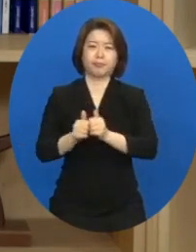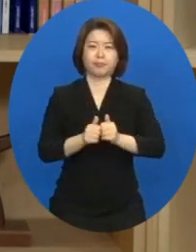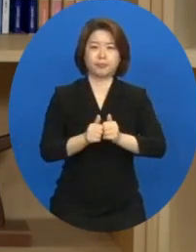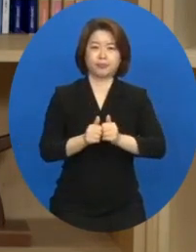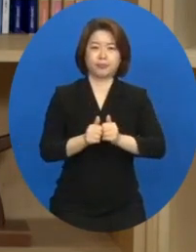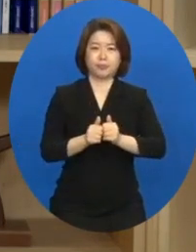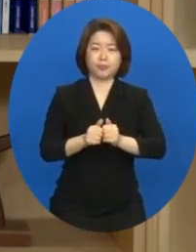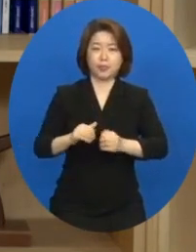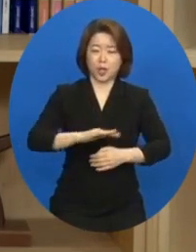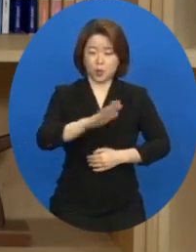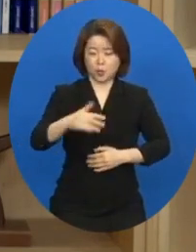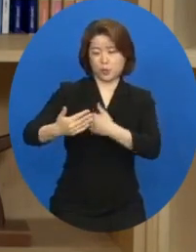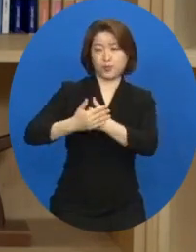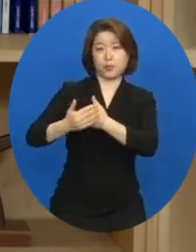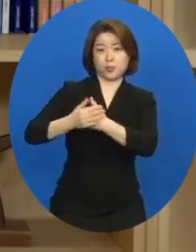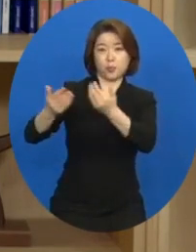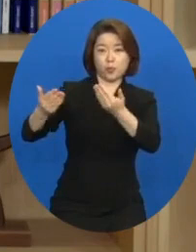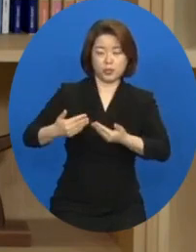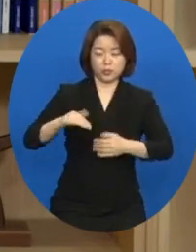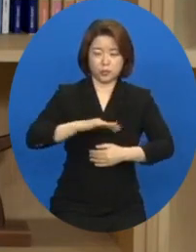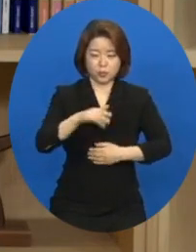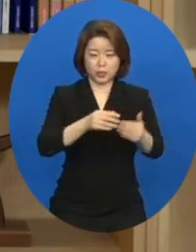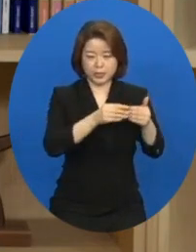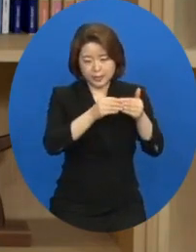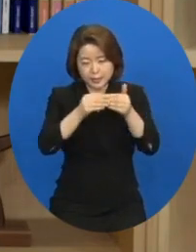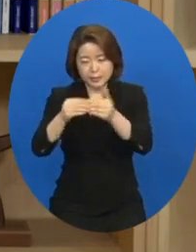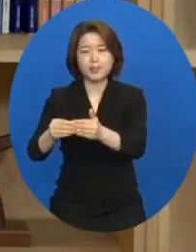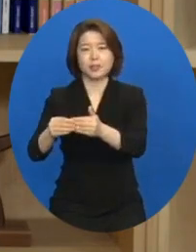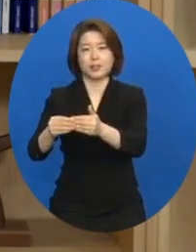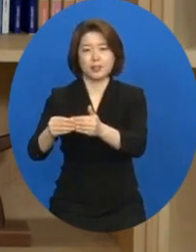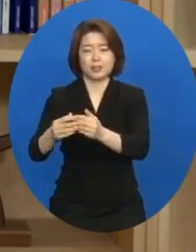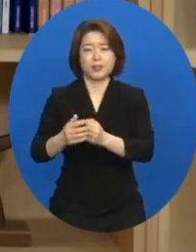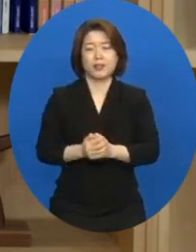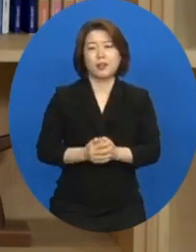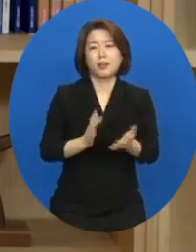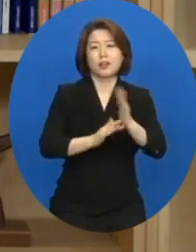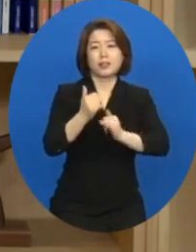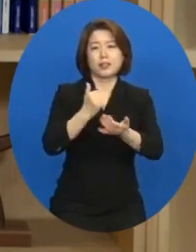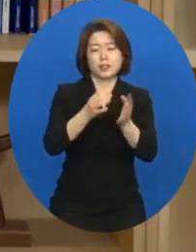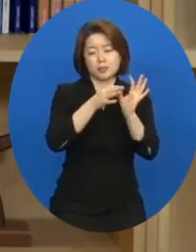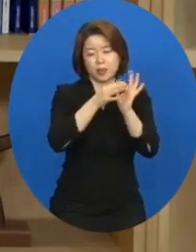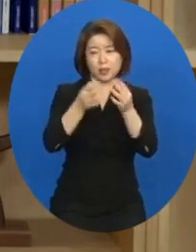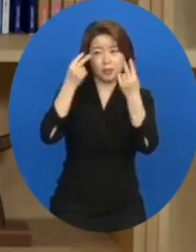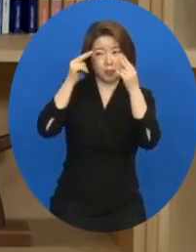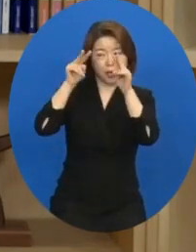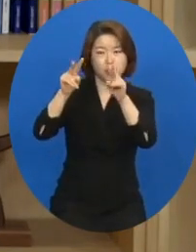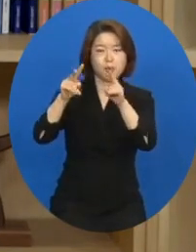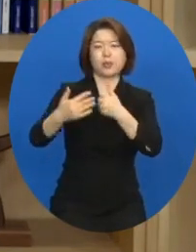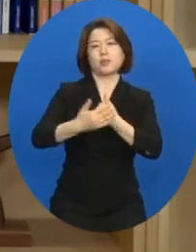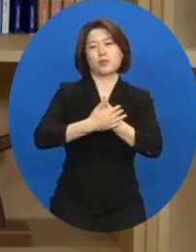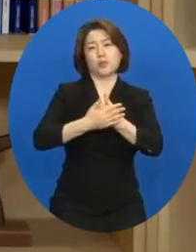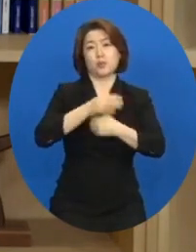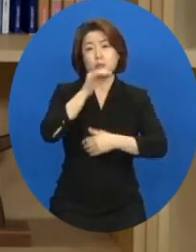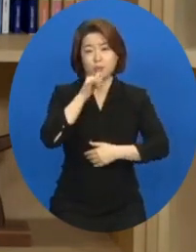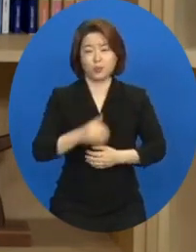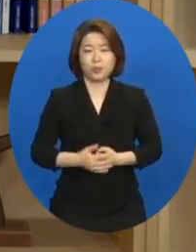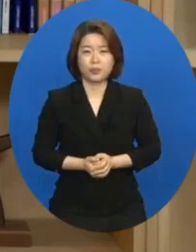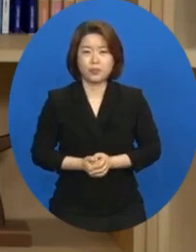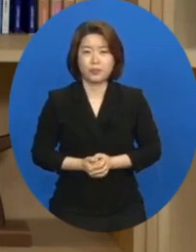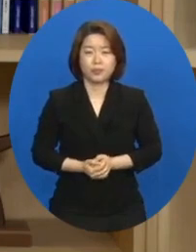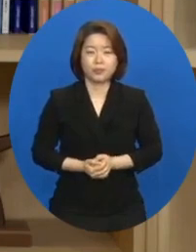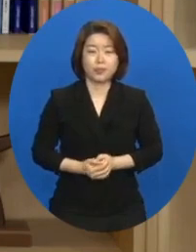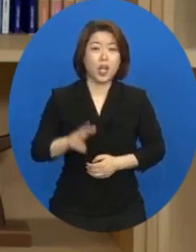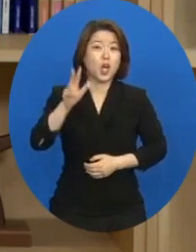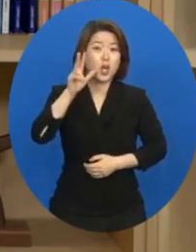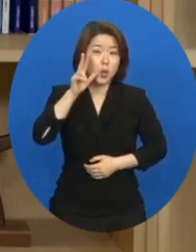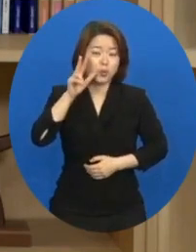우리를 도우시고 우리를 인도하십니다 예수님을 계속 바라보게 하십니다 여호수아가